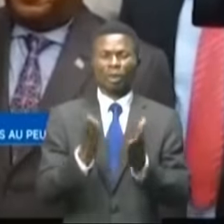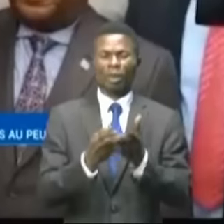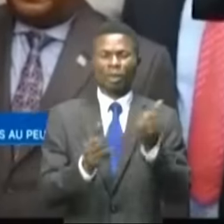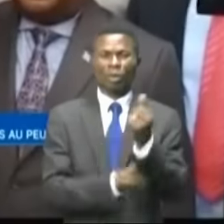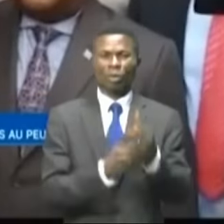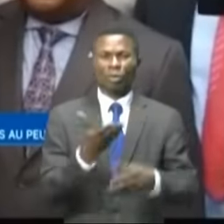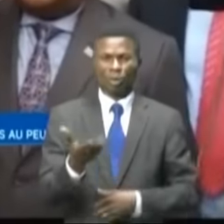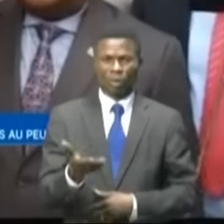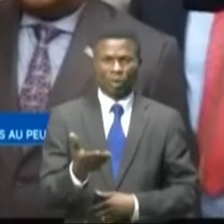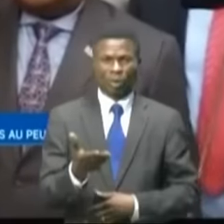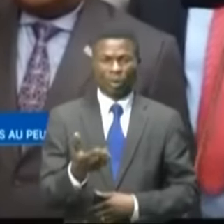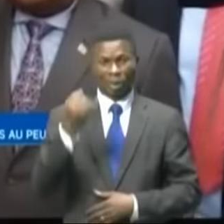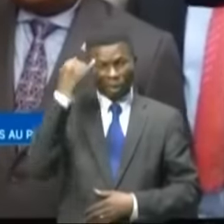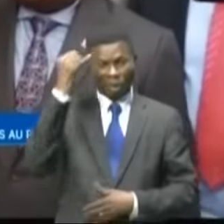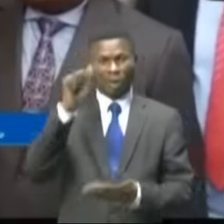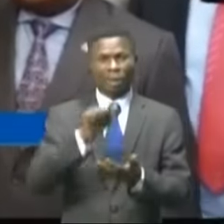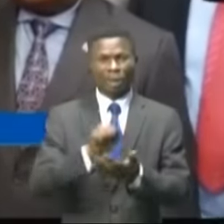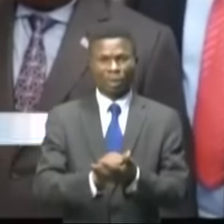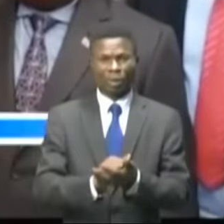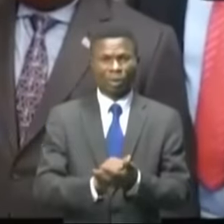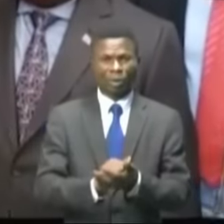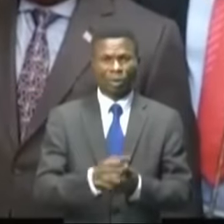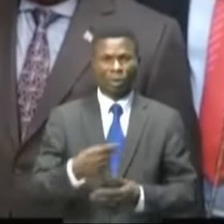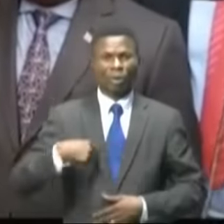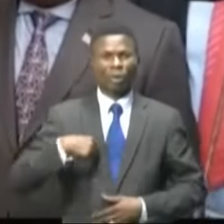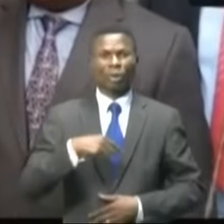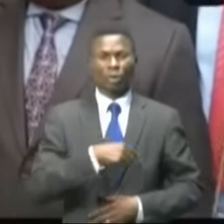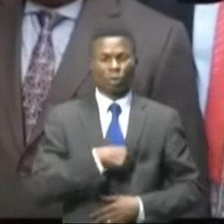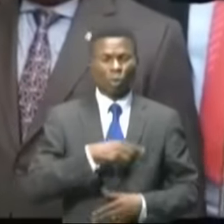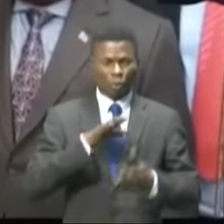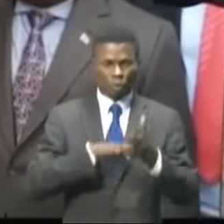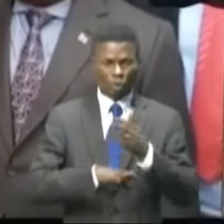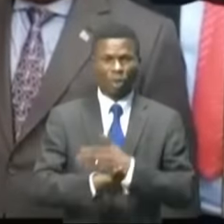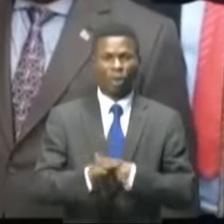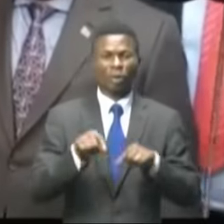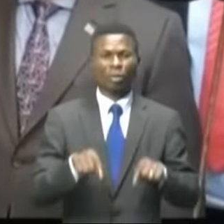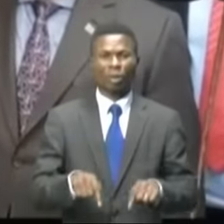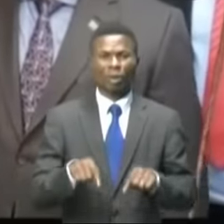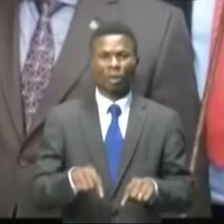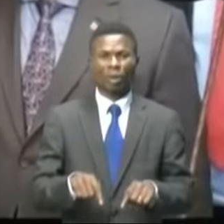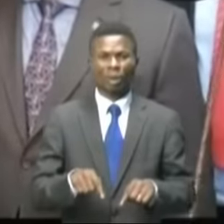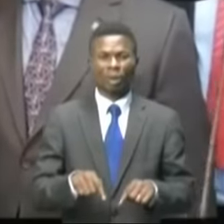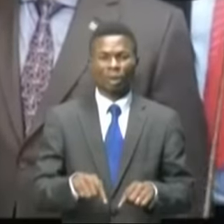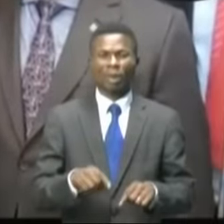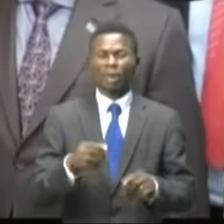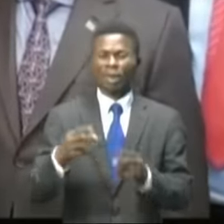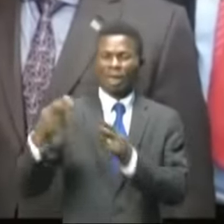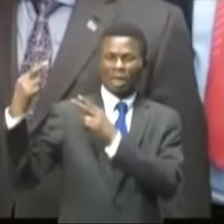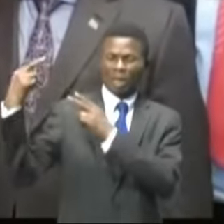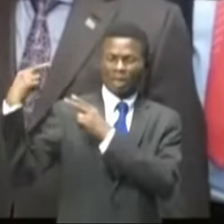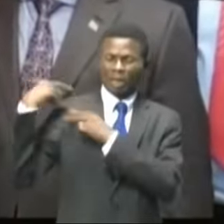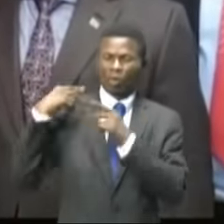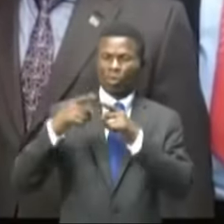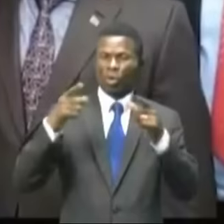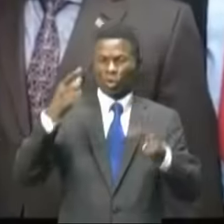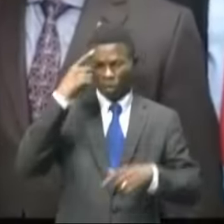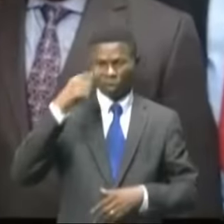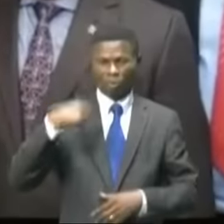l'ordre. En ce sens-là, nous avons la candidature pour le troisième corps de son texte.